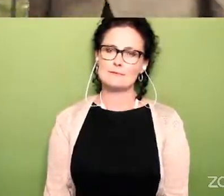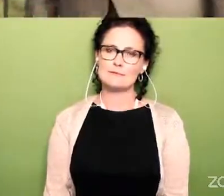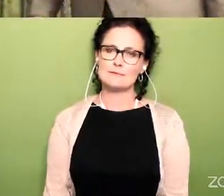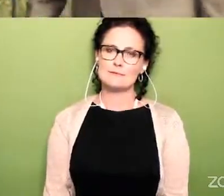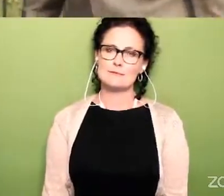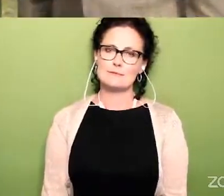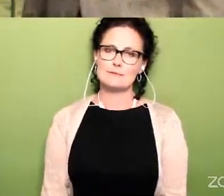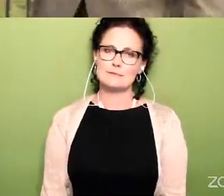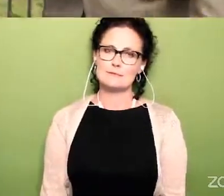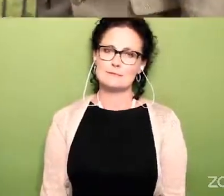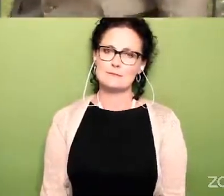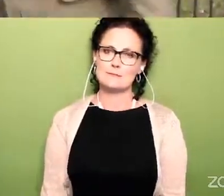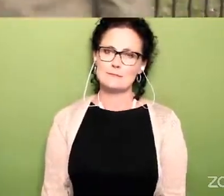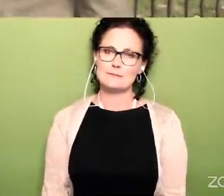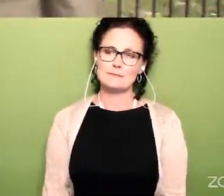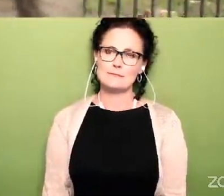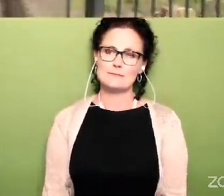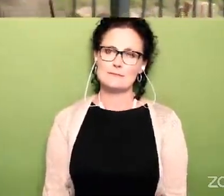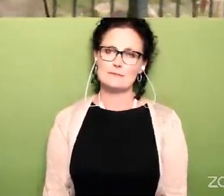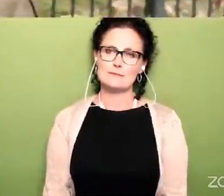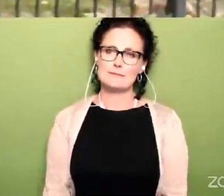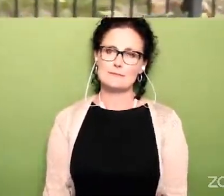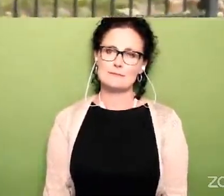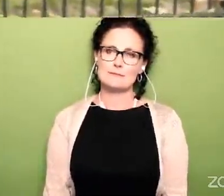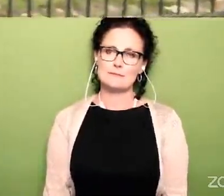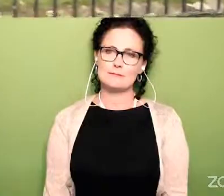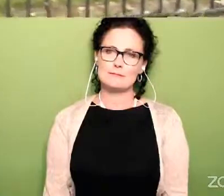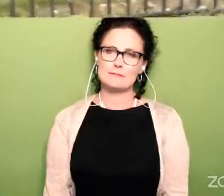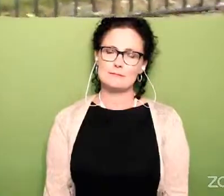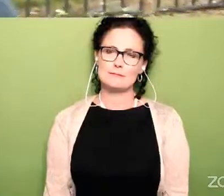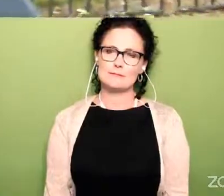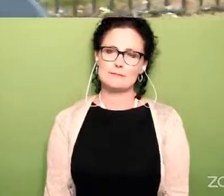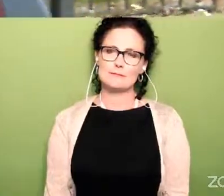मेरा जू जमा जड़ा आमले